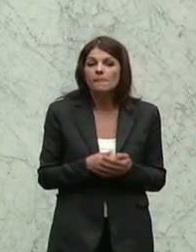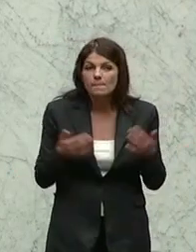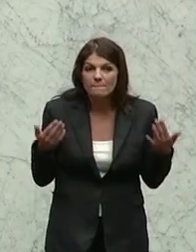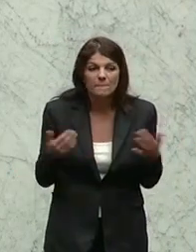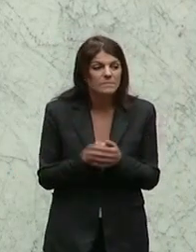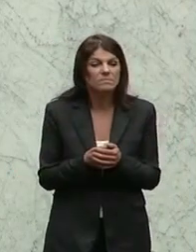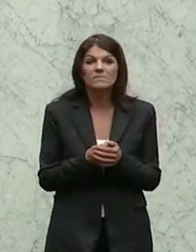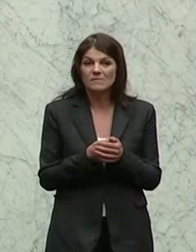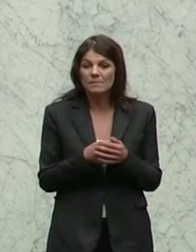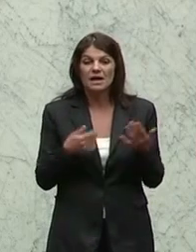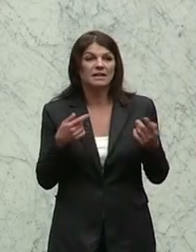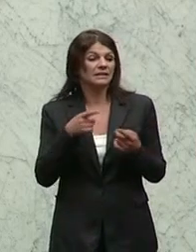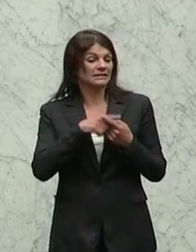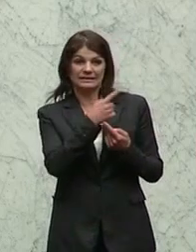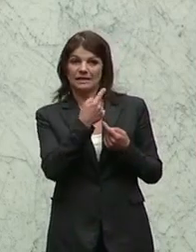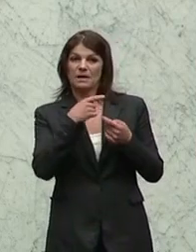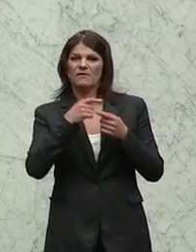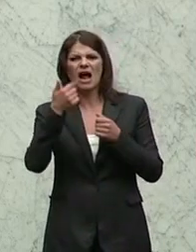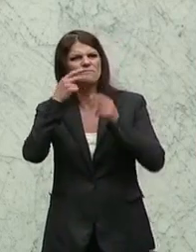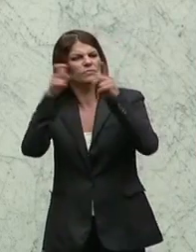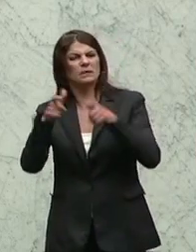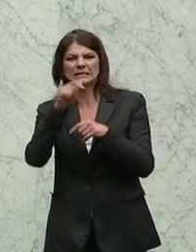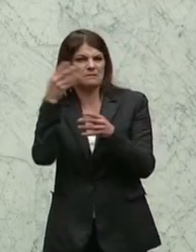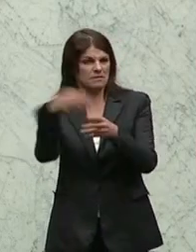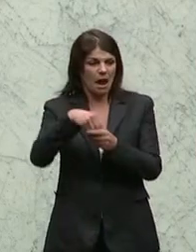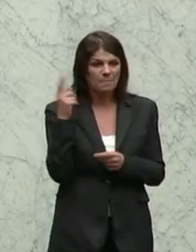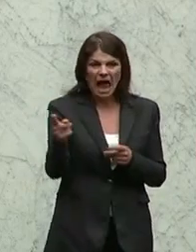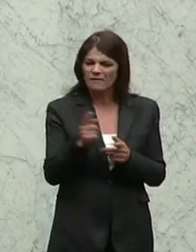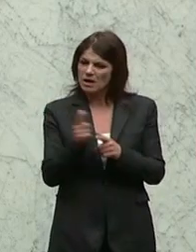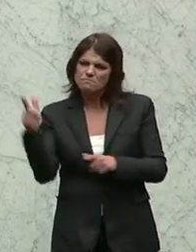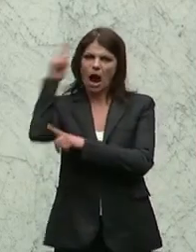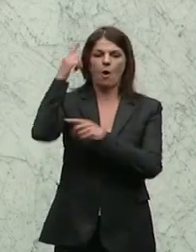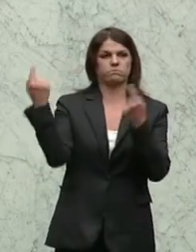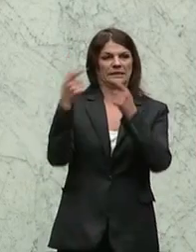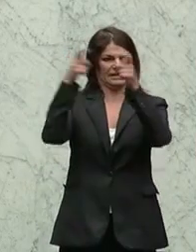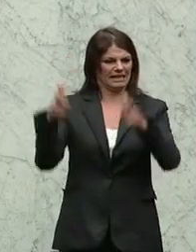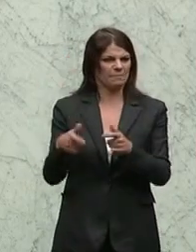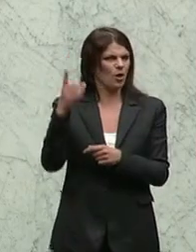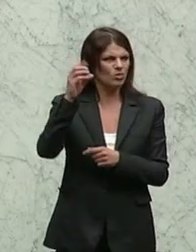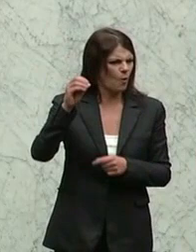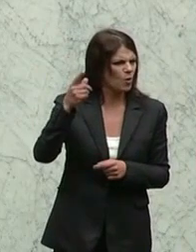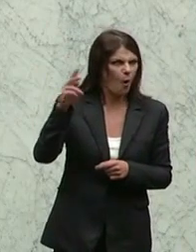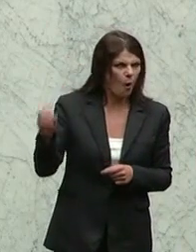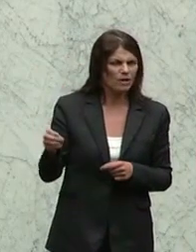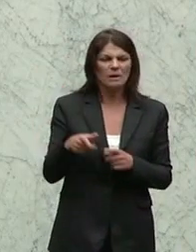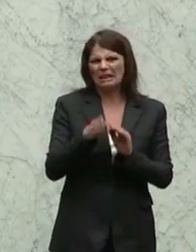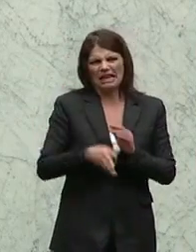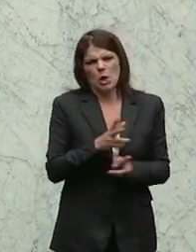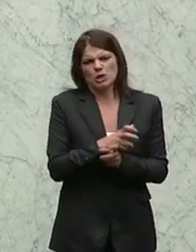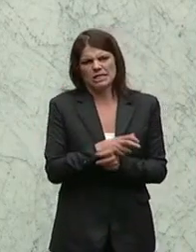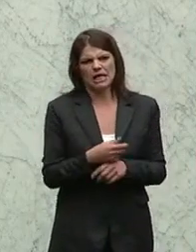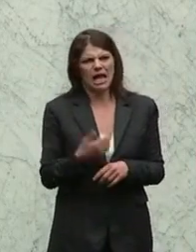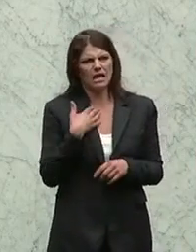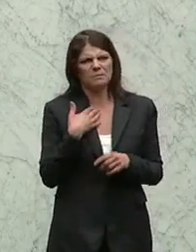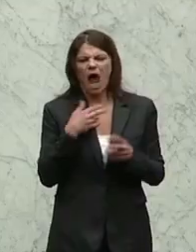Esto und Co. ist nicht dabei. Es ist ein hervorragender Betrieb, es ist ein absoluter Leitbetrieb, aber wir haben in Österreich, wir haben in Niederösterreich